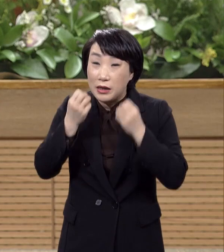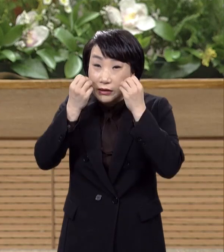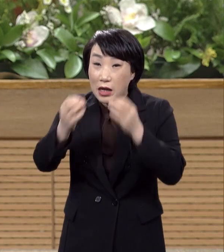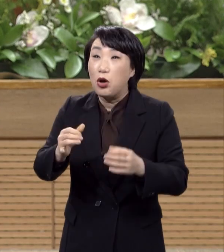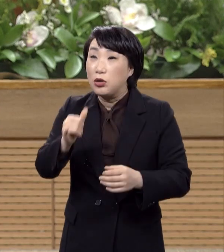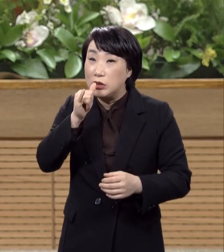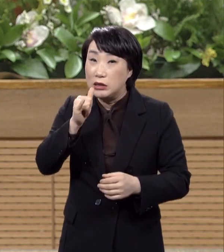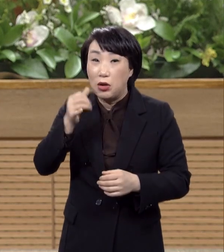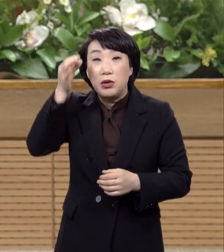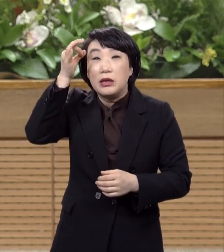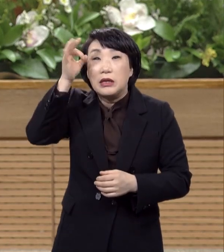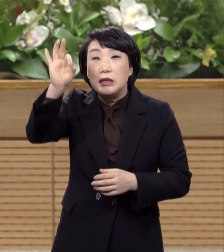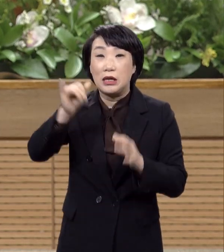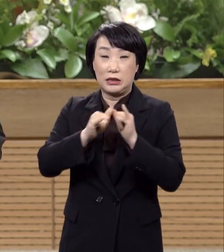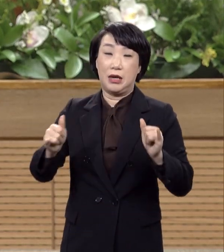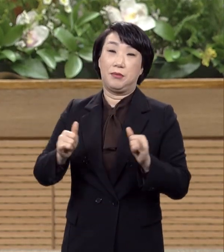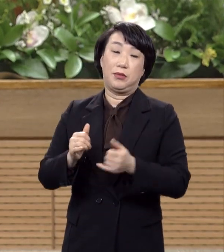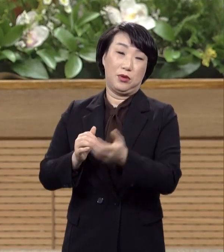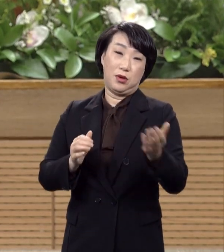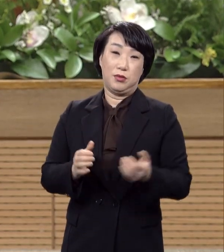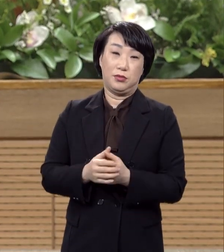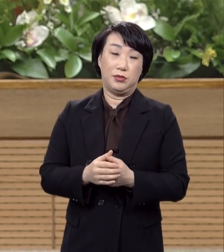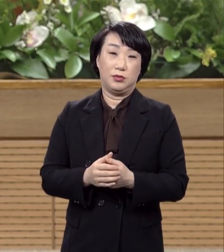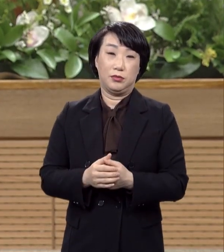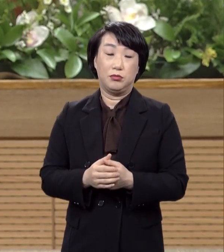것이 있다고 인정하는 사람은